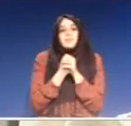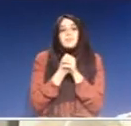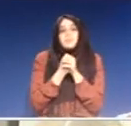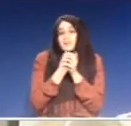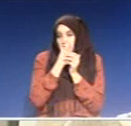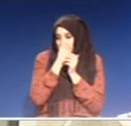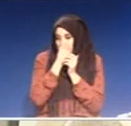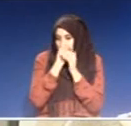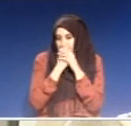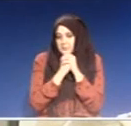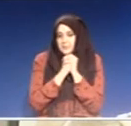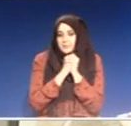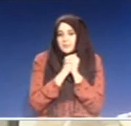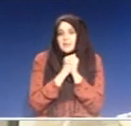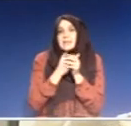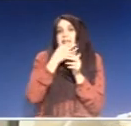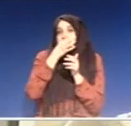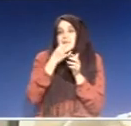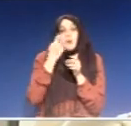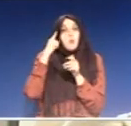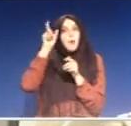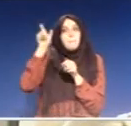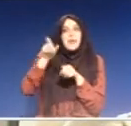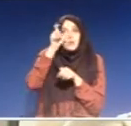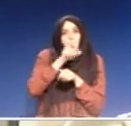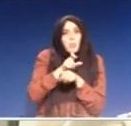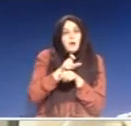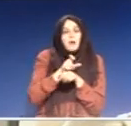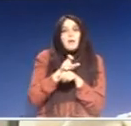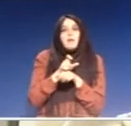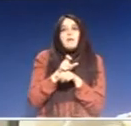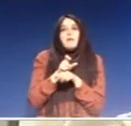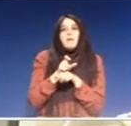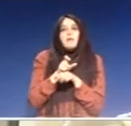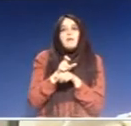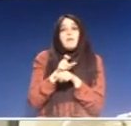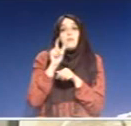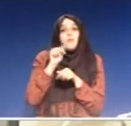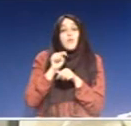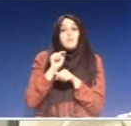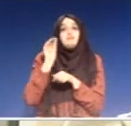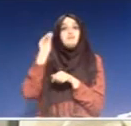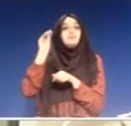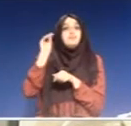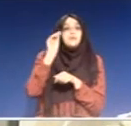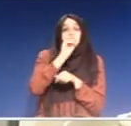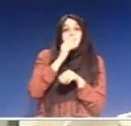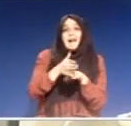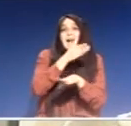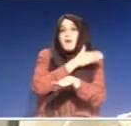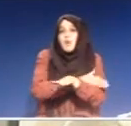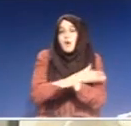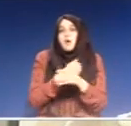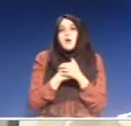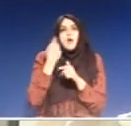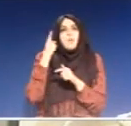والمعنيون يعلمون قبل ذلك من أجل ضمان حضورهم مع جميعا. الجيران لكي لا